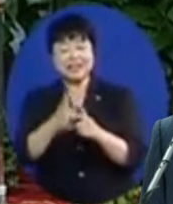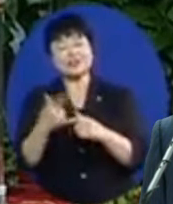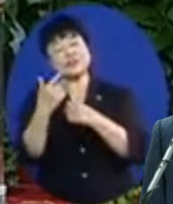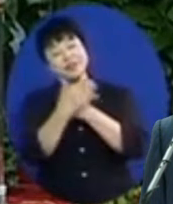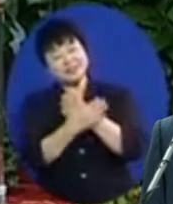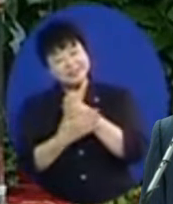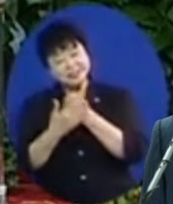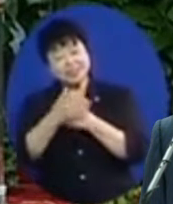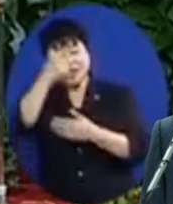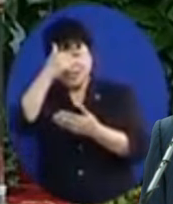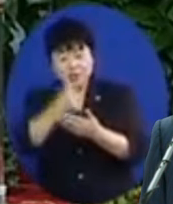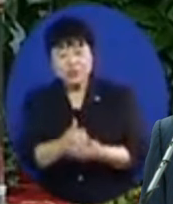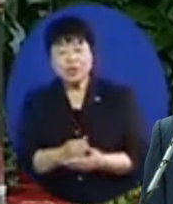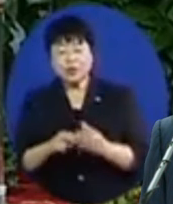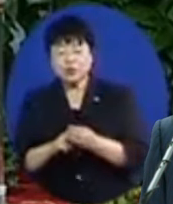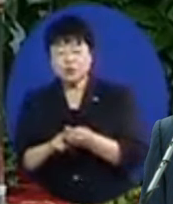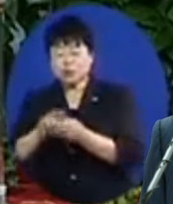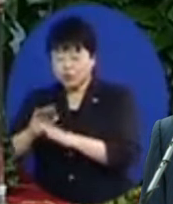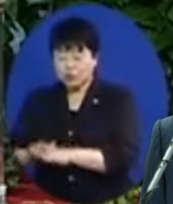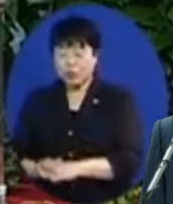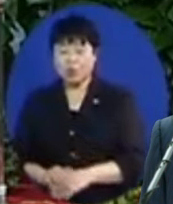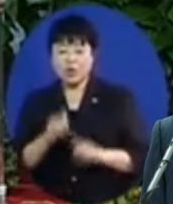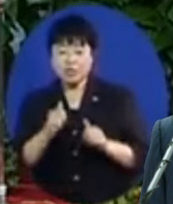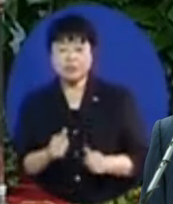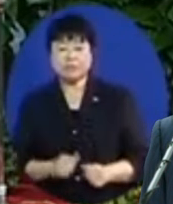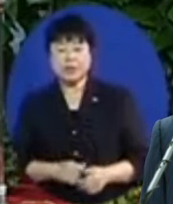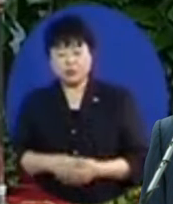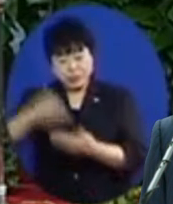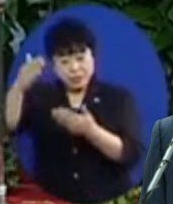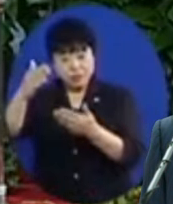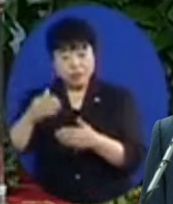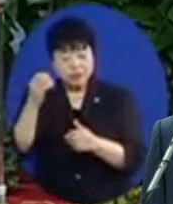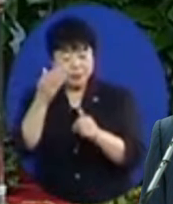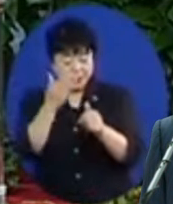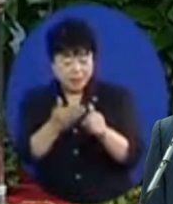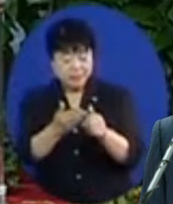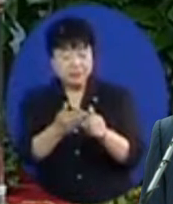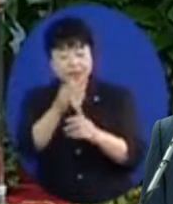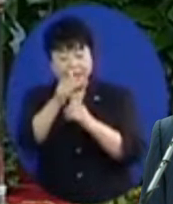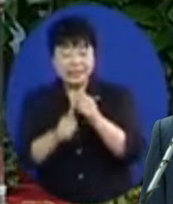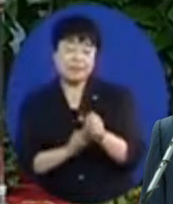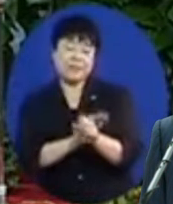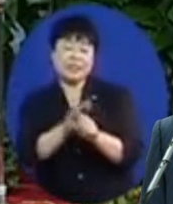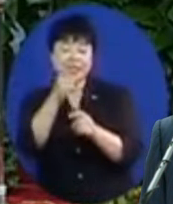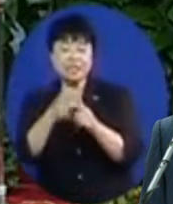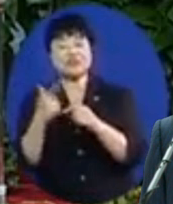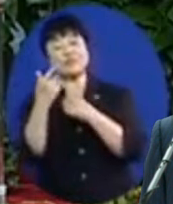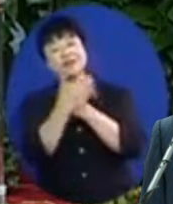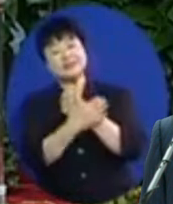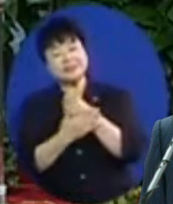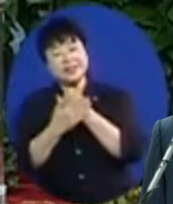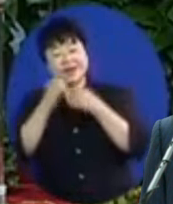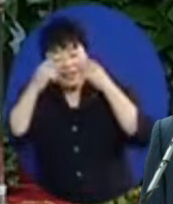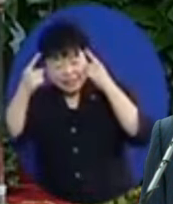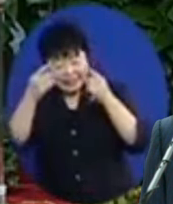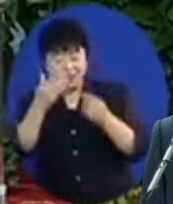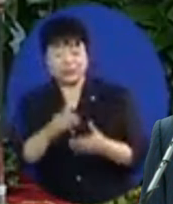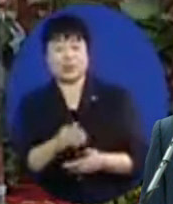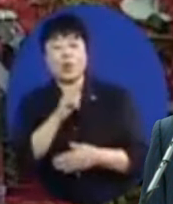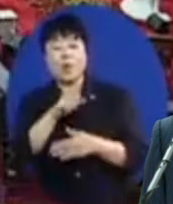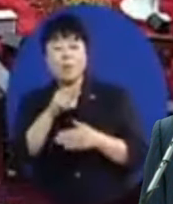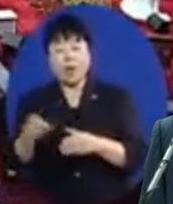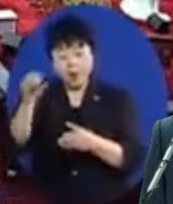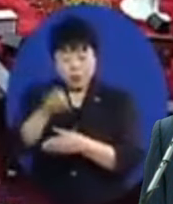은혜는 그 죄를 덮어버리고 심판을 무력화시킵니다. 성령께서는 우리에게 이 하나님의 사랑과 예수님의 은혜를 깨닫게 하고